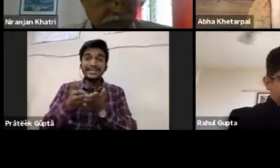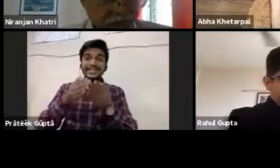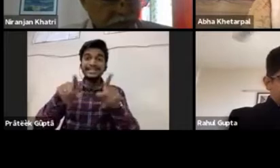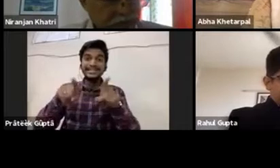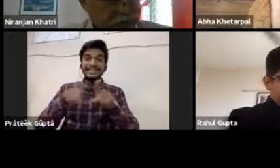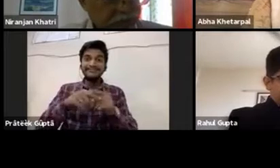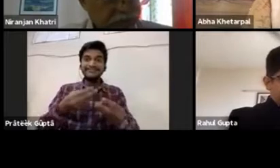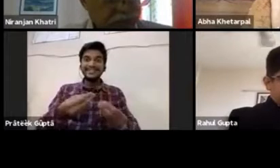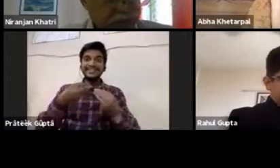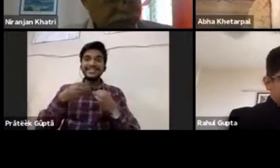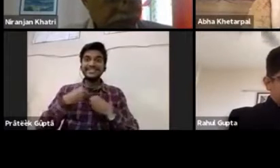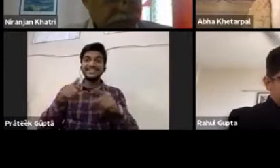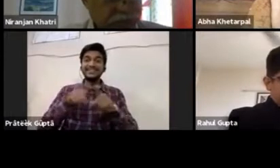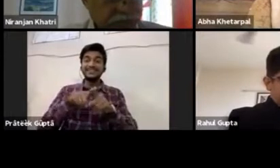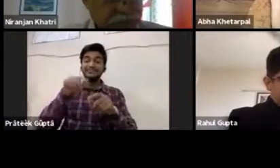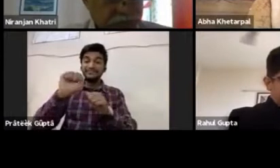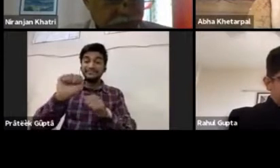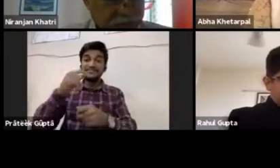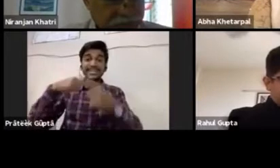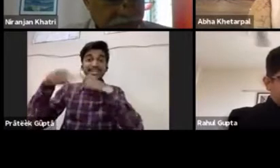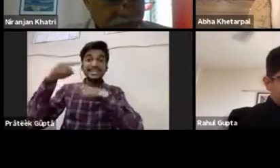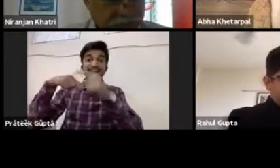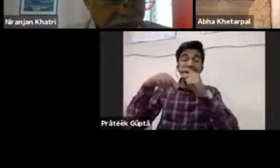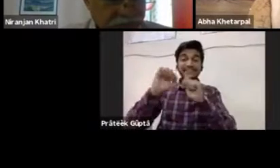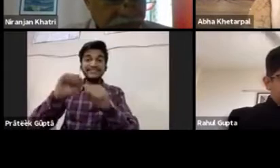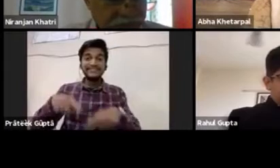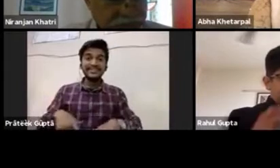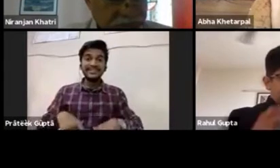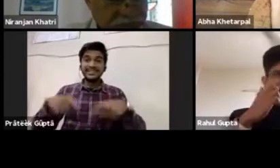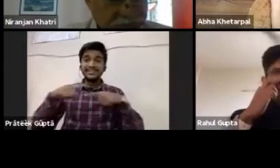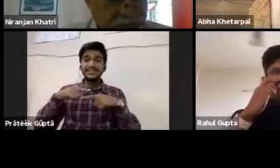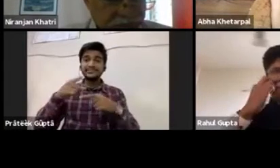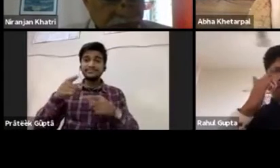स्टोरी अगर मैं शेयर करना शुरू करूं तो देखिए,